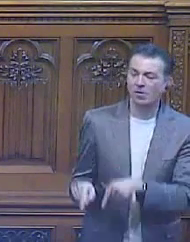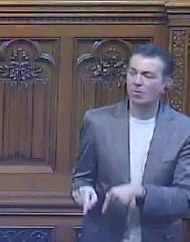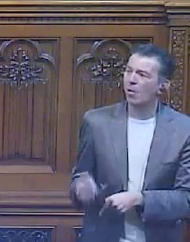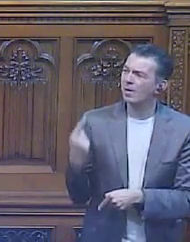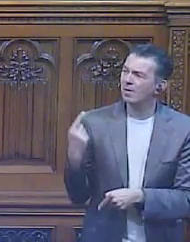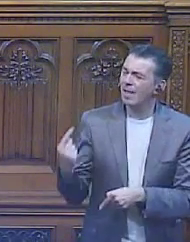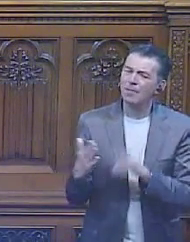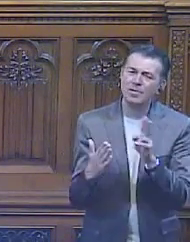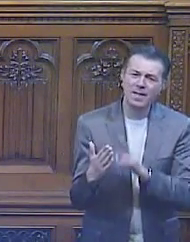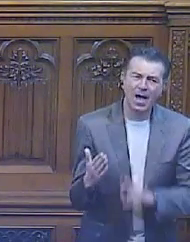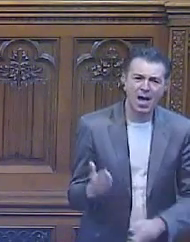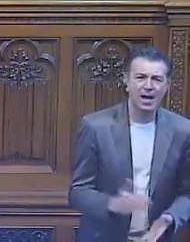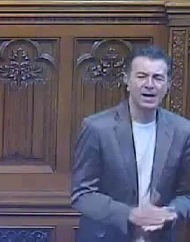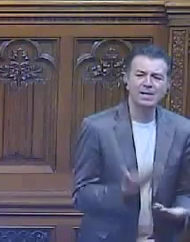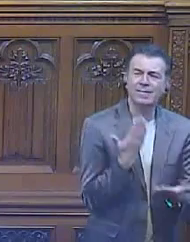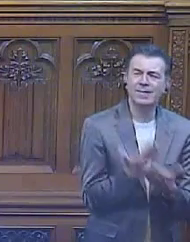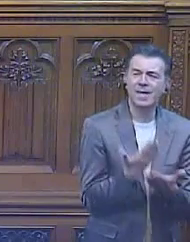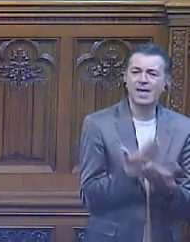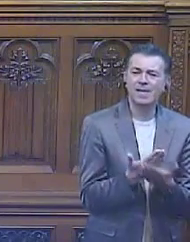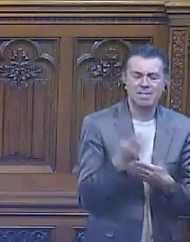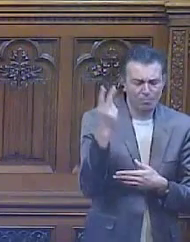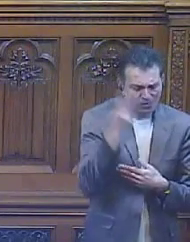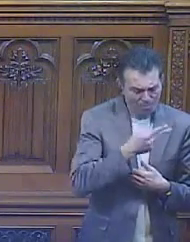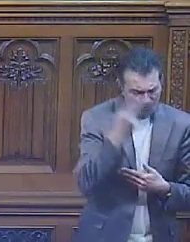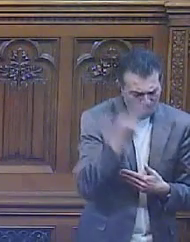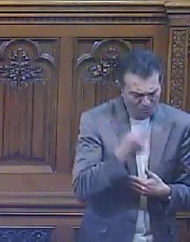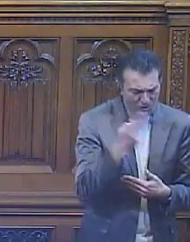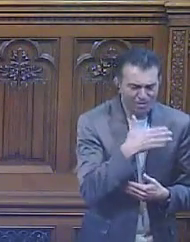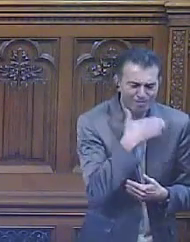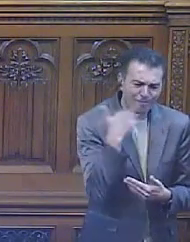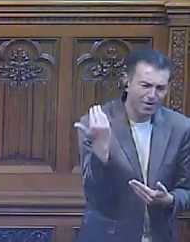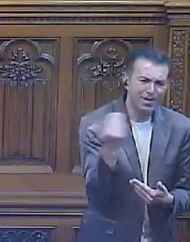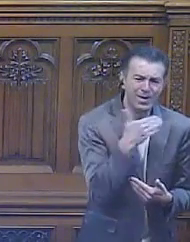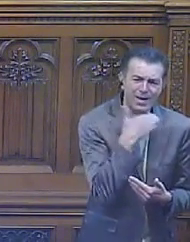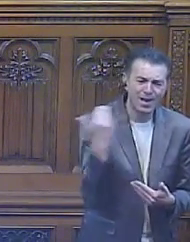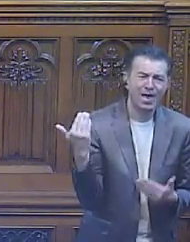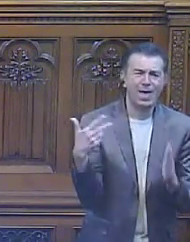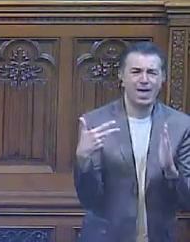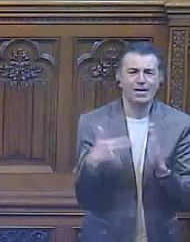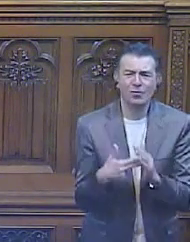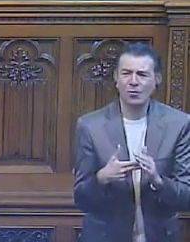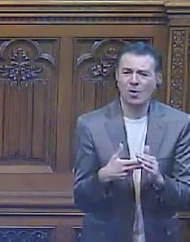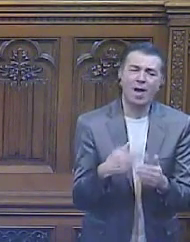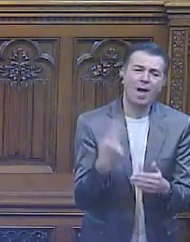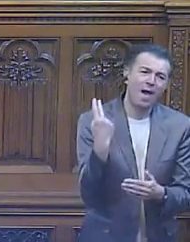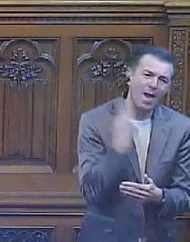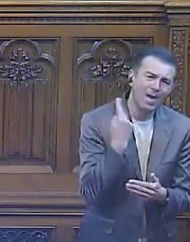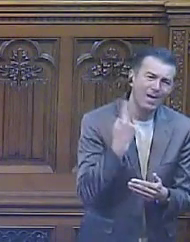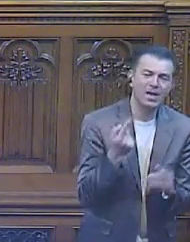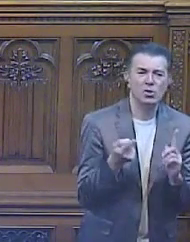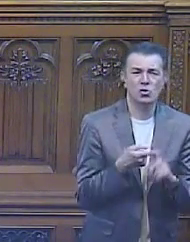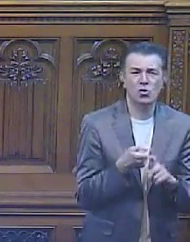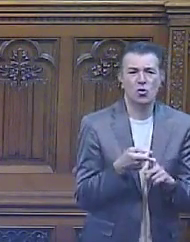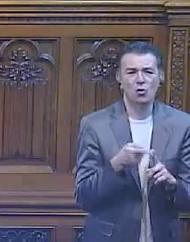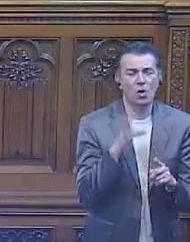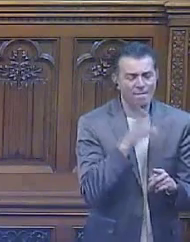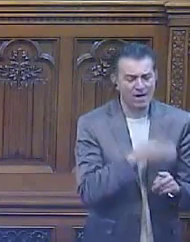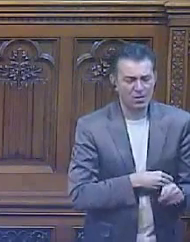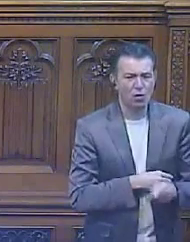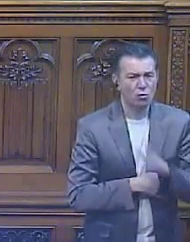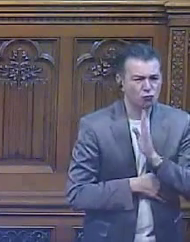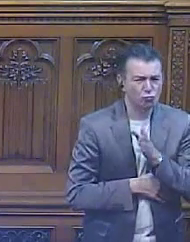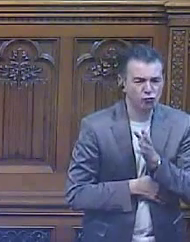lesen Sie nach. Und das ist der Grund, warum selbstverständlich auch sehr viele der Syrer sowohl Englisch können als auch Französisch